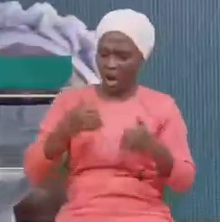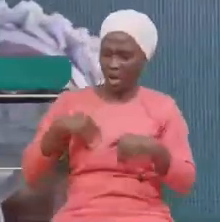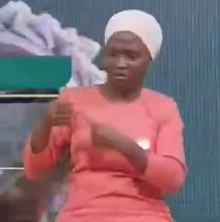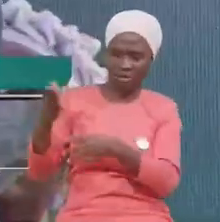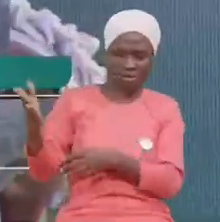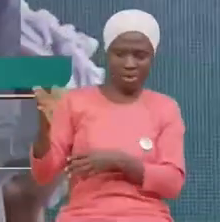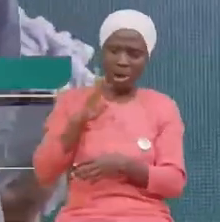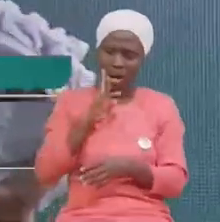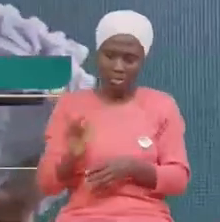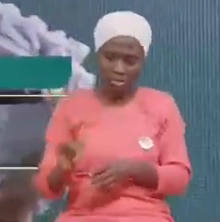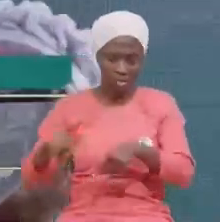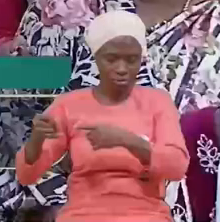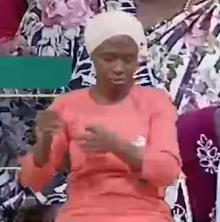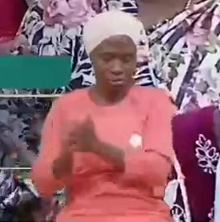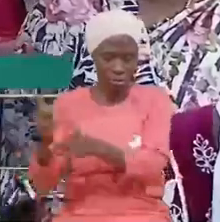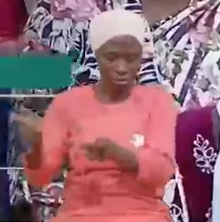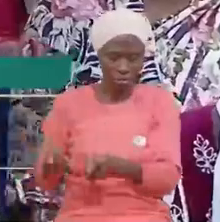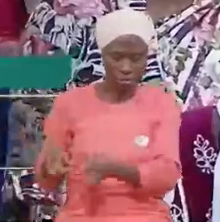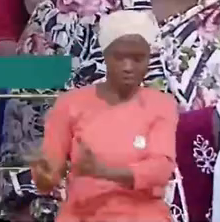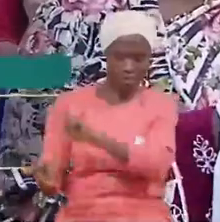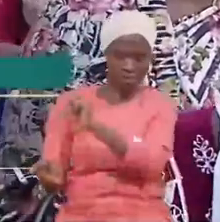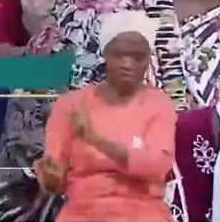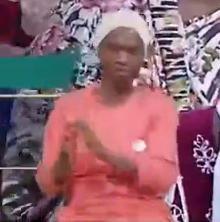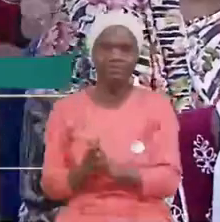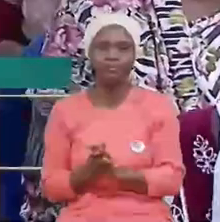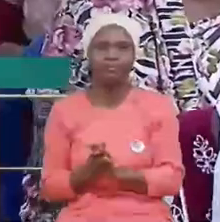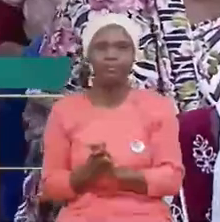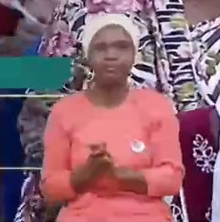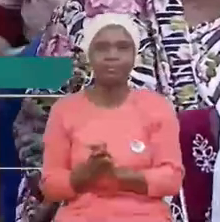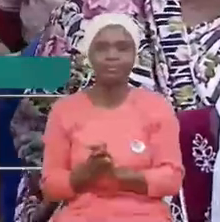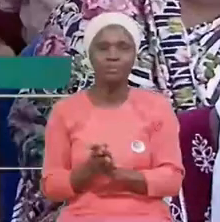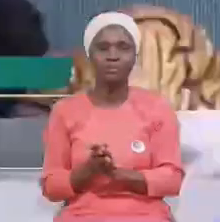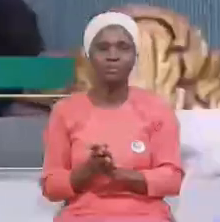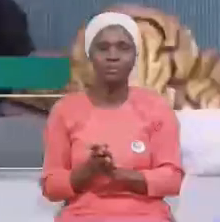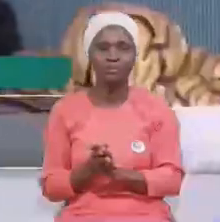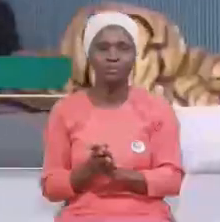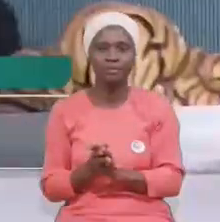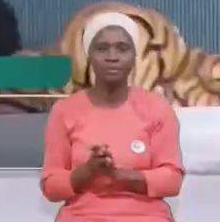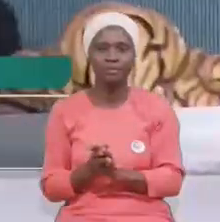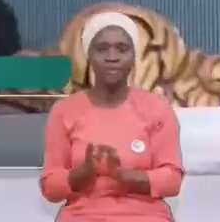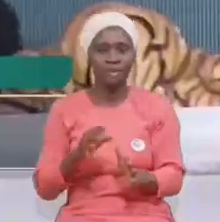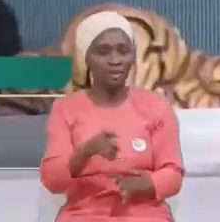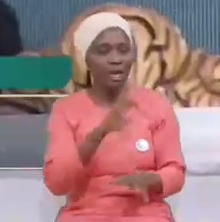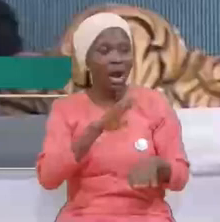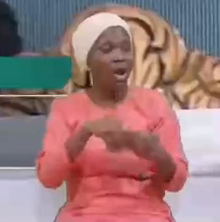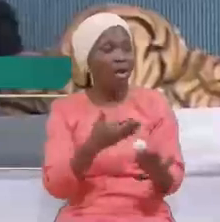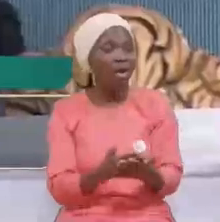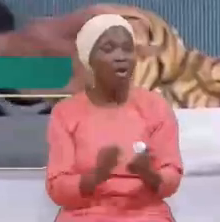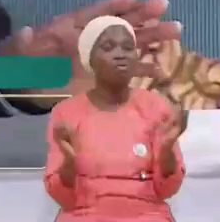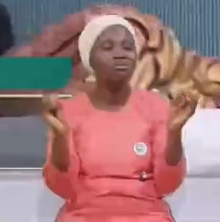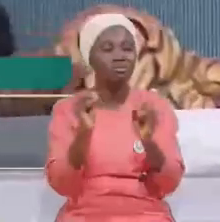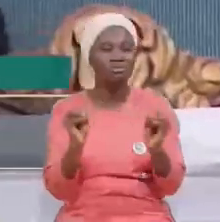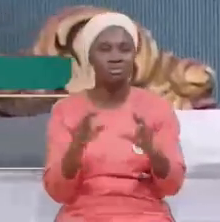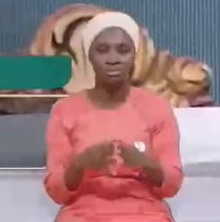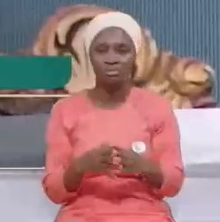Combien de personnes vont là-bas et continuent à aller là-bas? Ils sont tous des zéros. Et